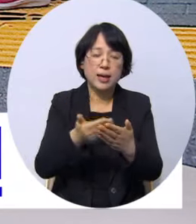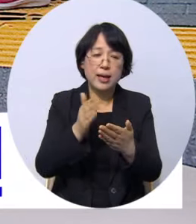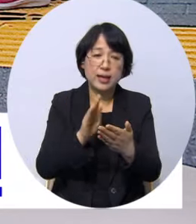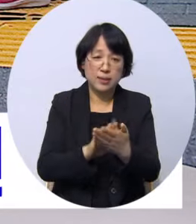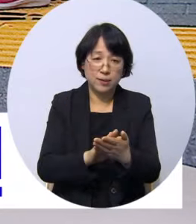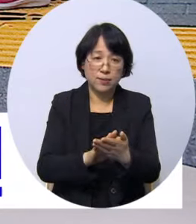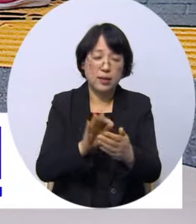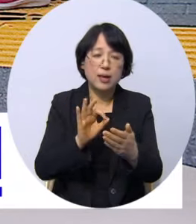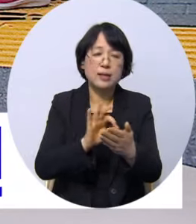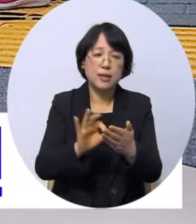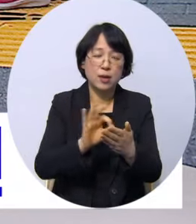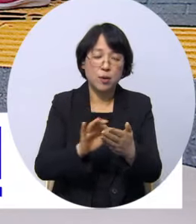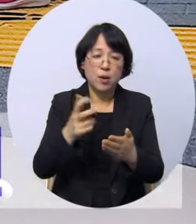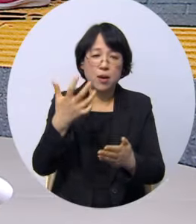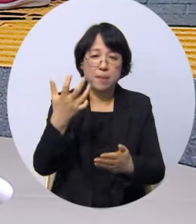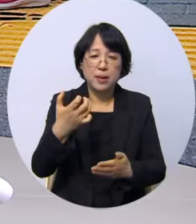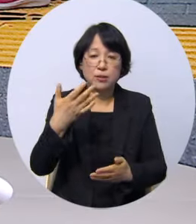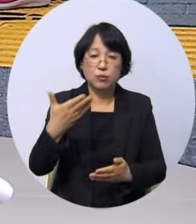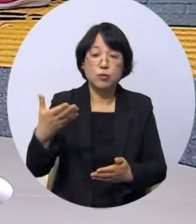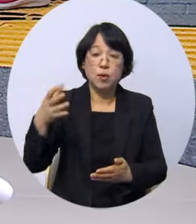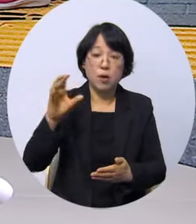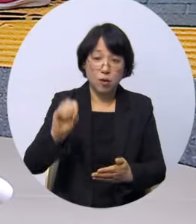지원합니다 박지선